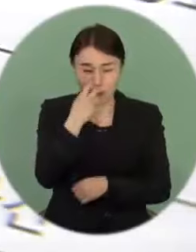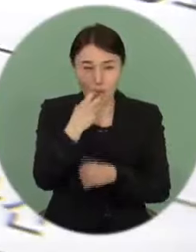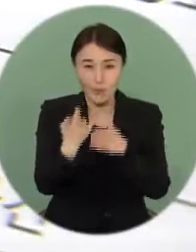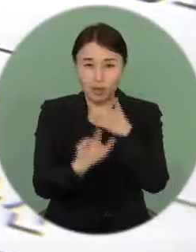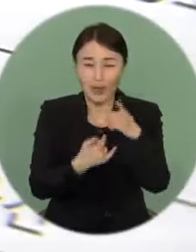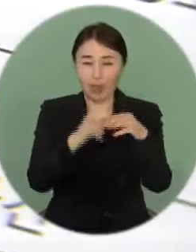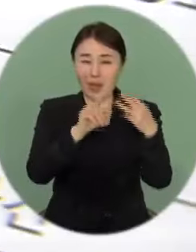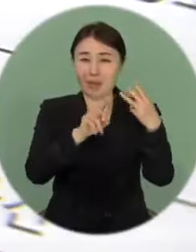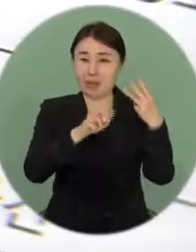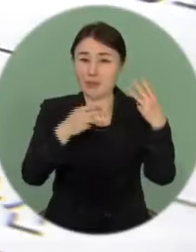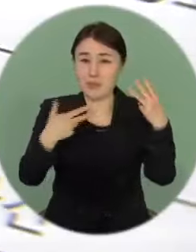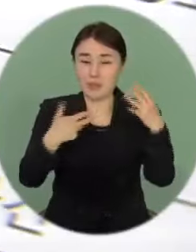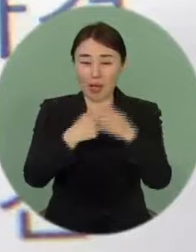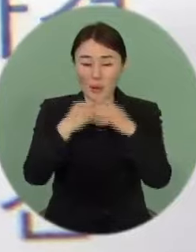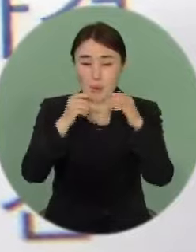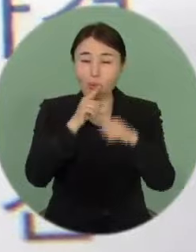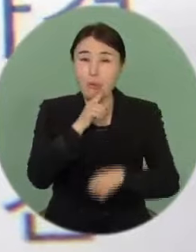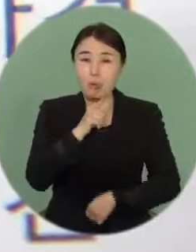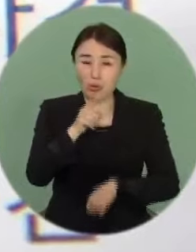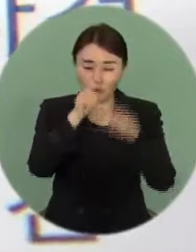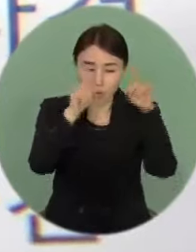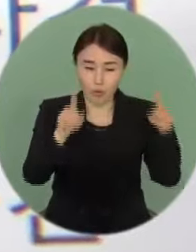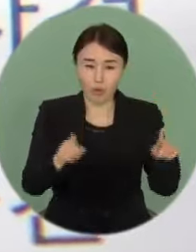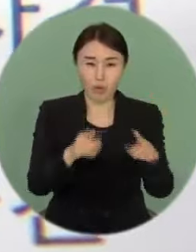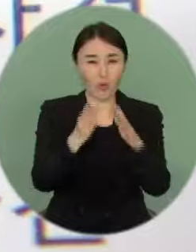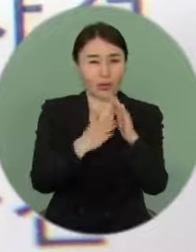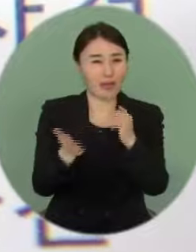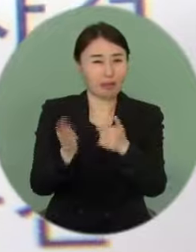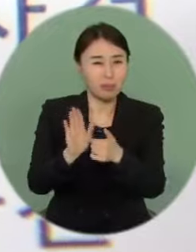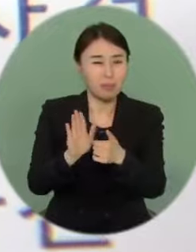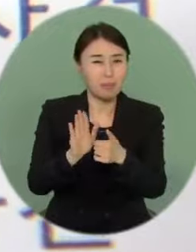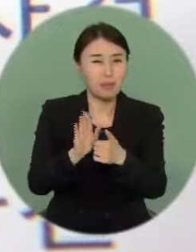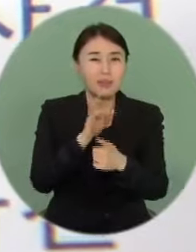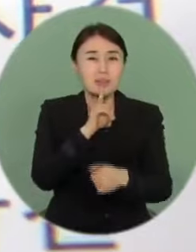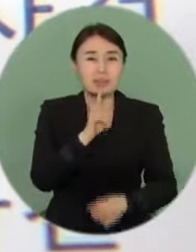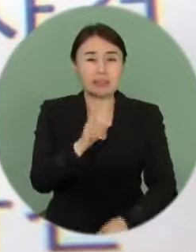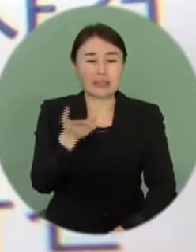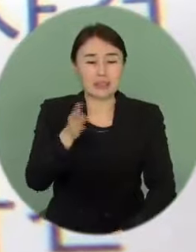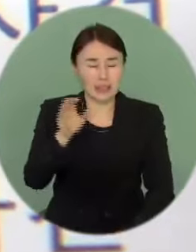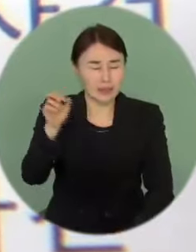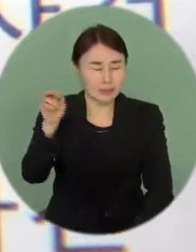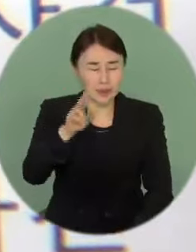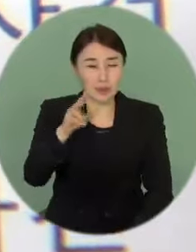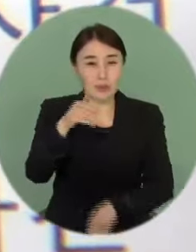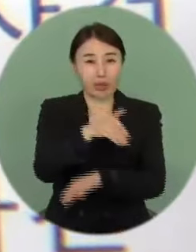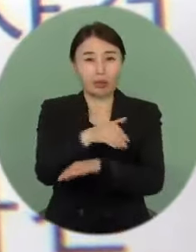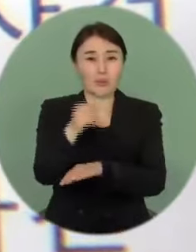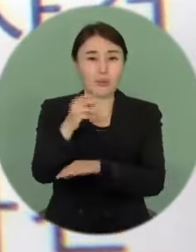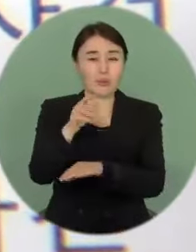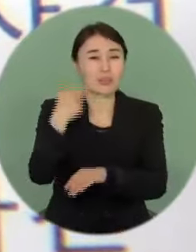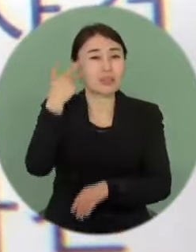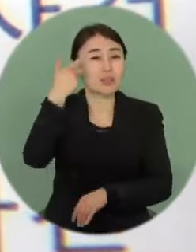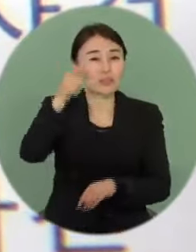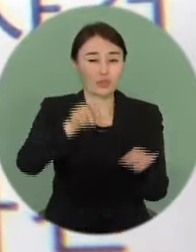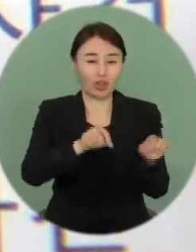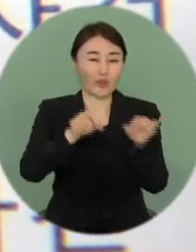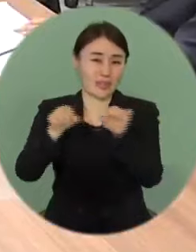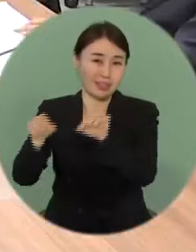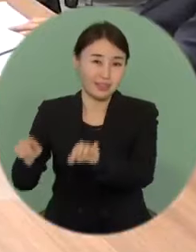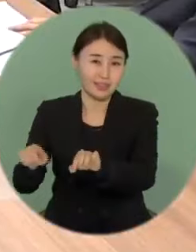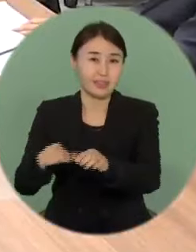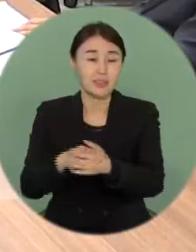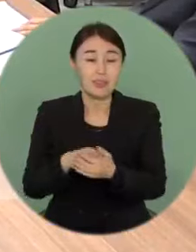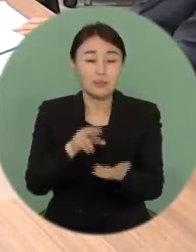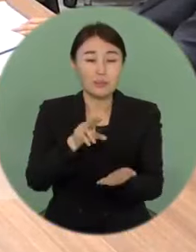27일 쯤에 보고서를 공개하겠다는 입장을 밝혔습니다 그런데 갑자기 공개 계획을 일주일 가량 더 늦었습니다